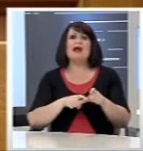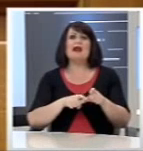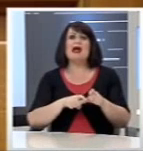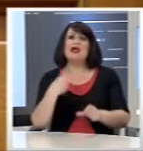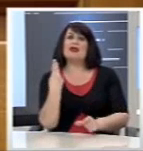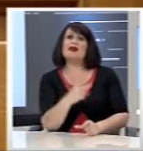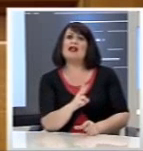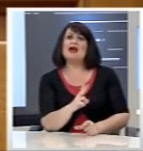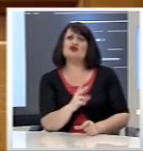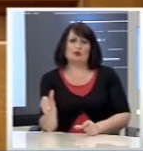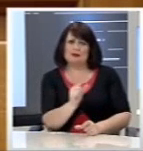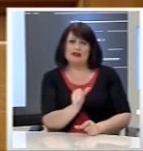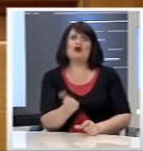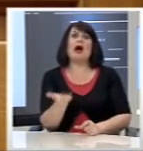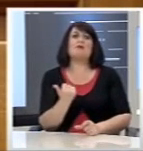σου χρήση, δανεικά και αγύριστα.